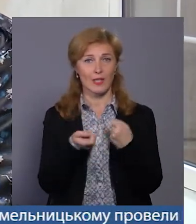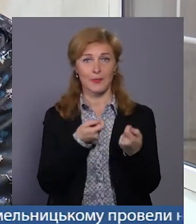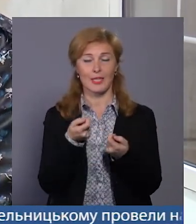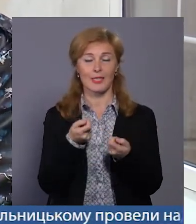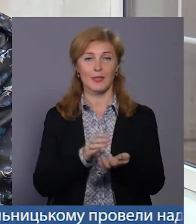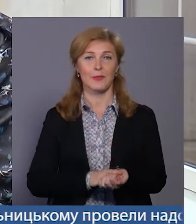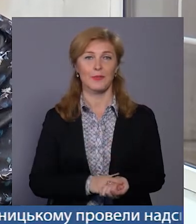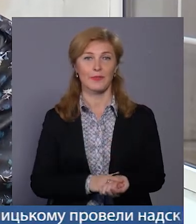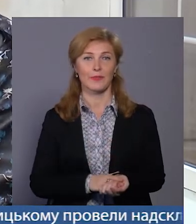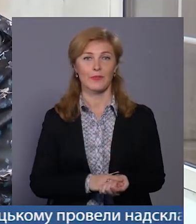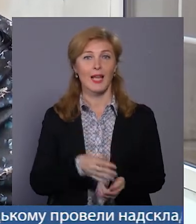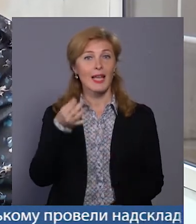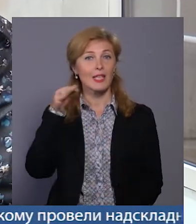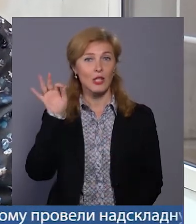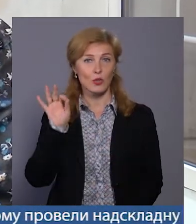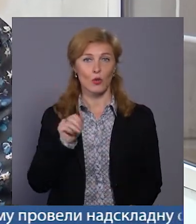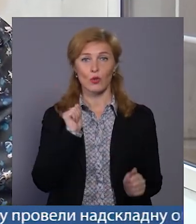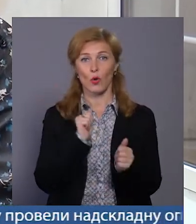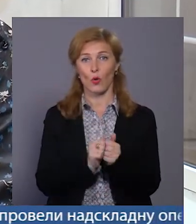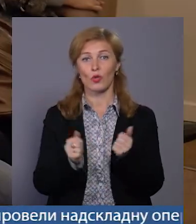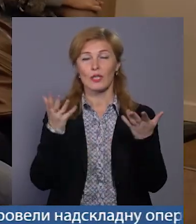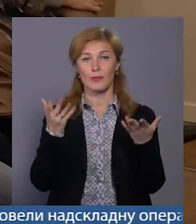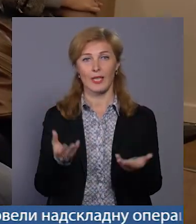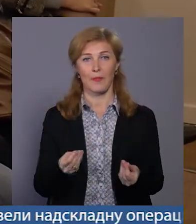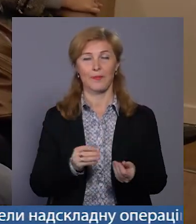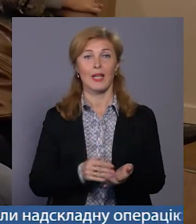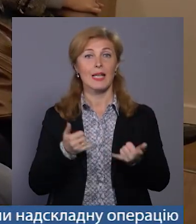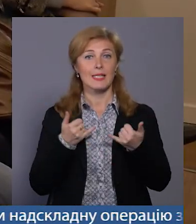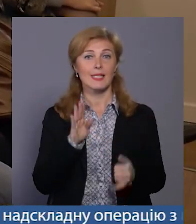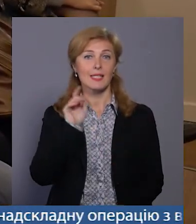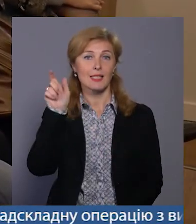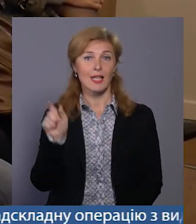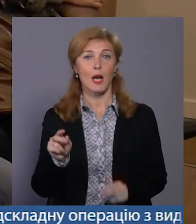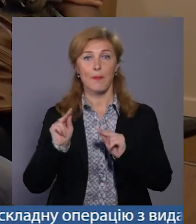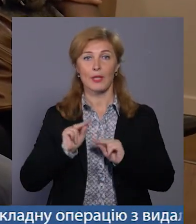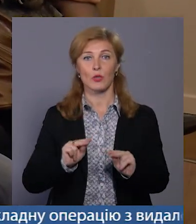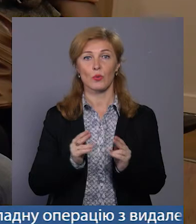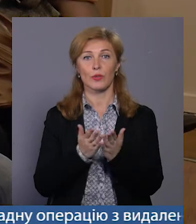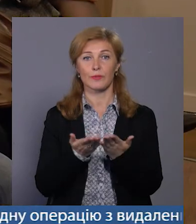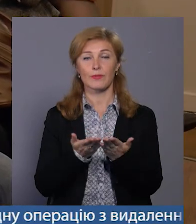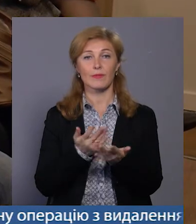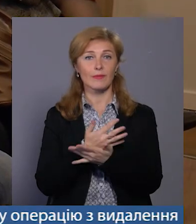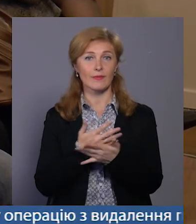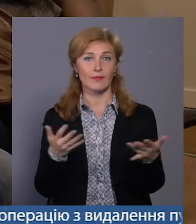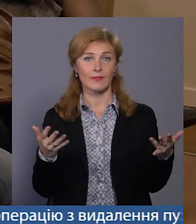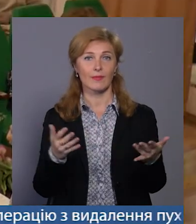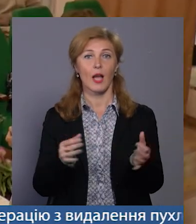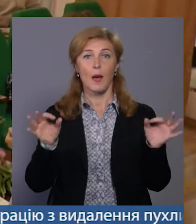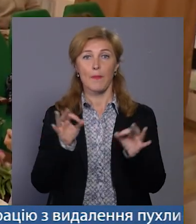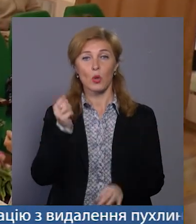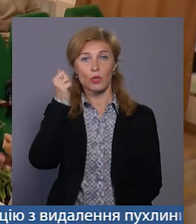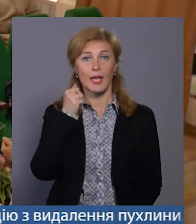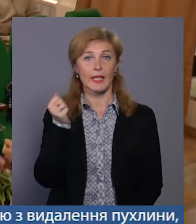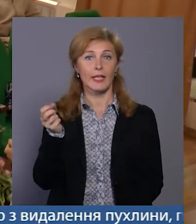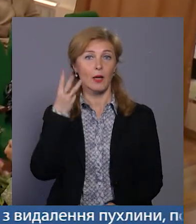і насолоджуватися кожним, кожнісіньким днем. Наразі Ольга Саліпа працює над серією ретро-романів про старий Проскурів. Перша